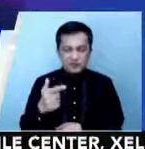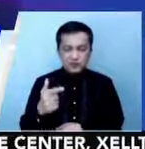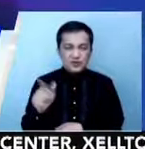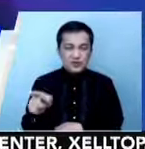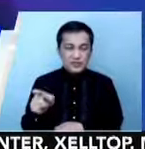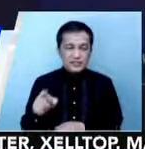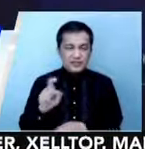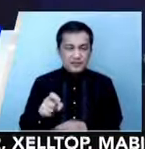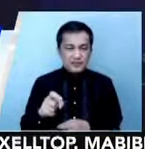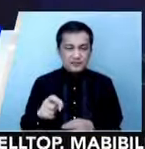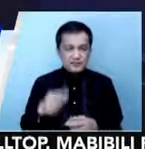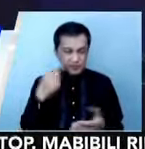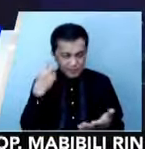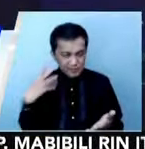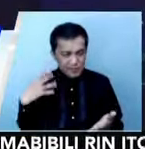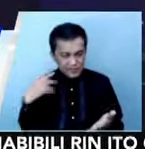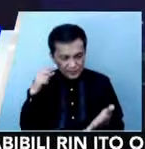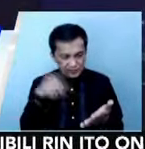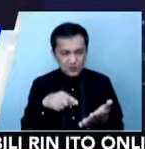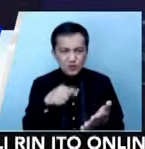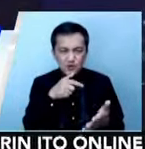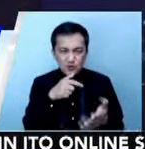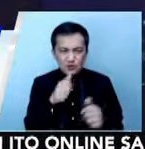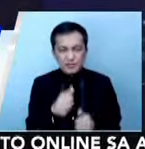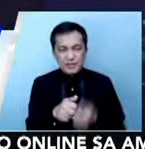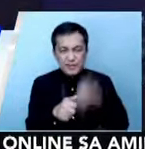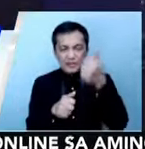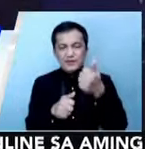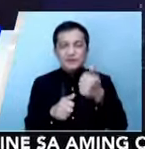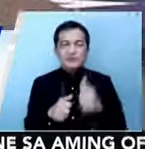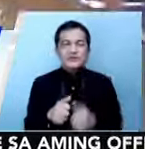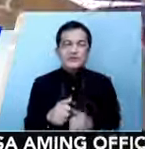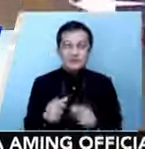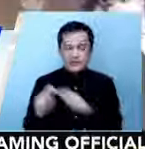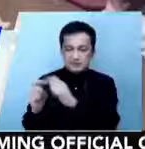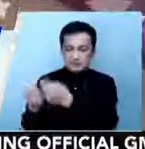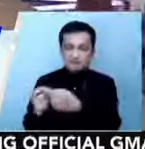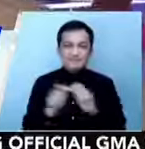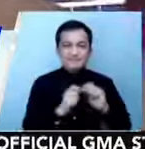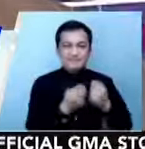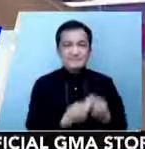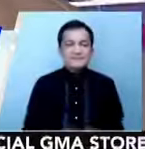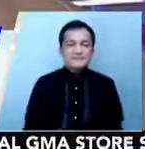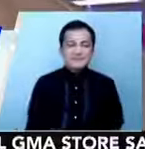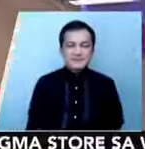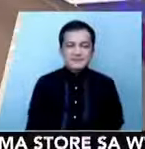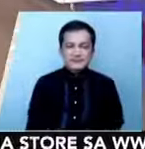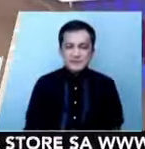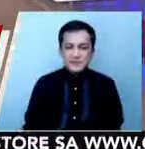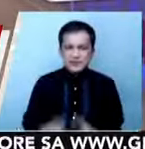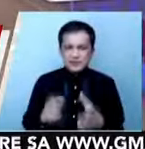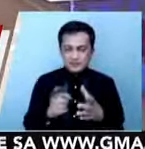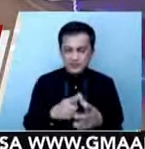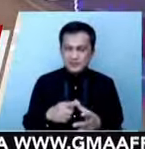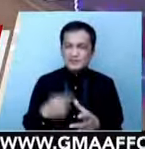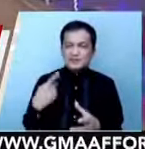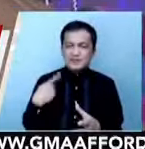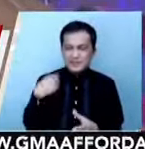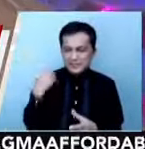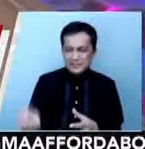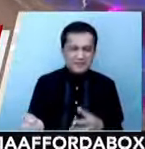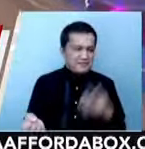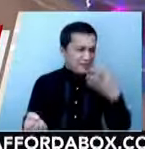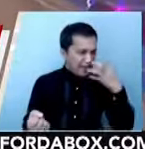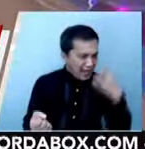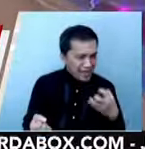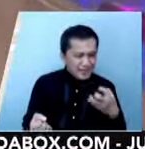abangan kung sino nga ba ang magwawagi sa dalawang teams. Una, may nahimatay, may nagalit, tapos may